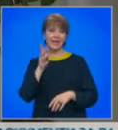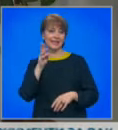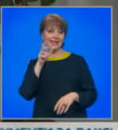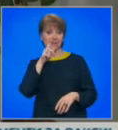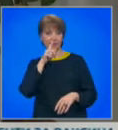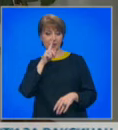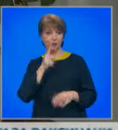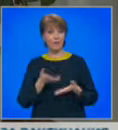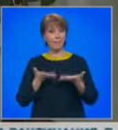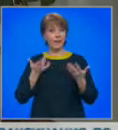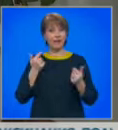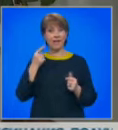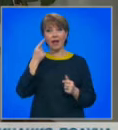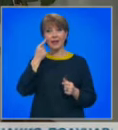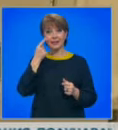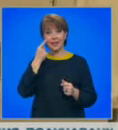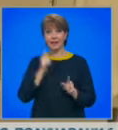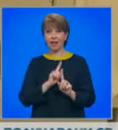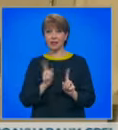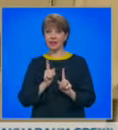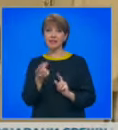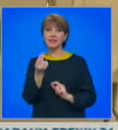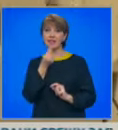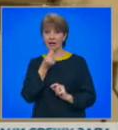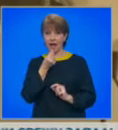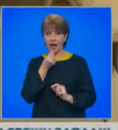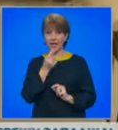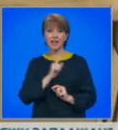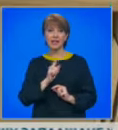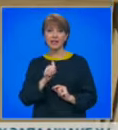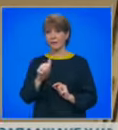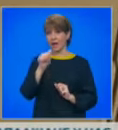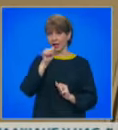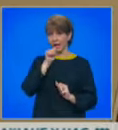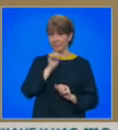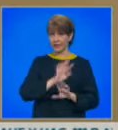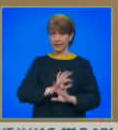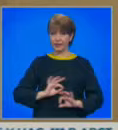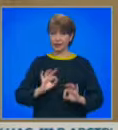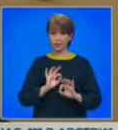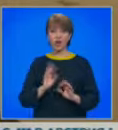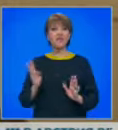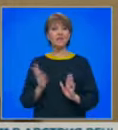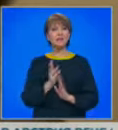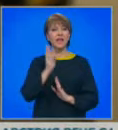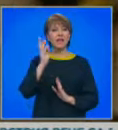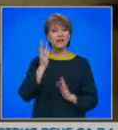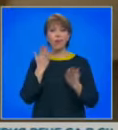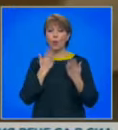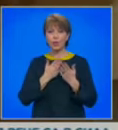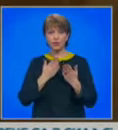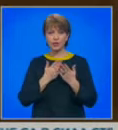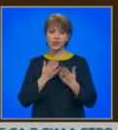минути преди теста, да не са яли децата, да не са пили нищо. В 18-то казва, че ще решат проблема,